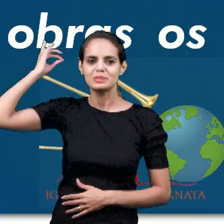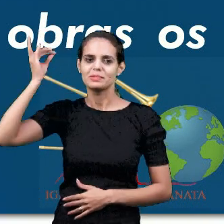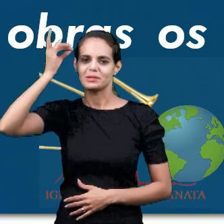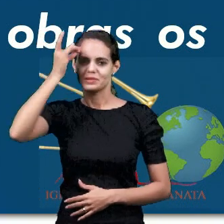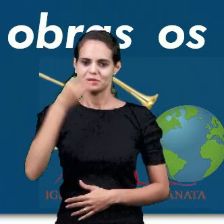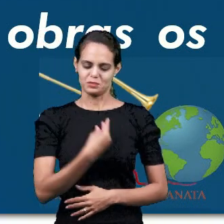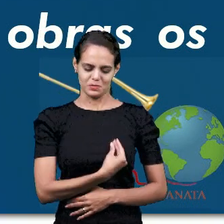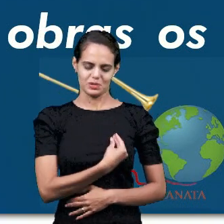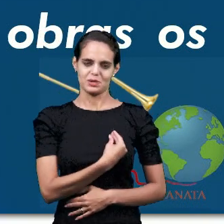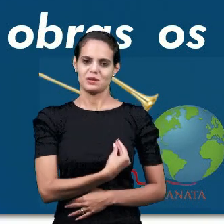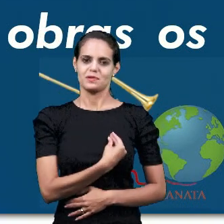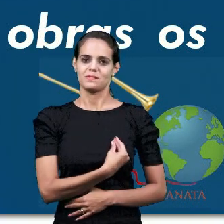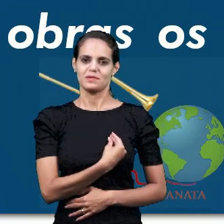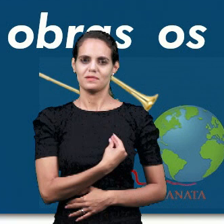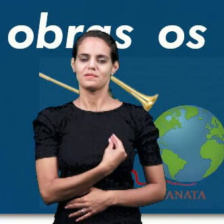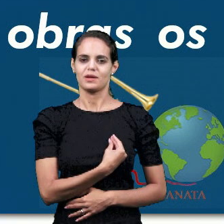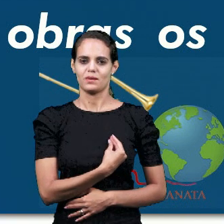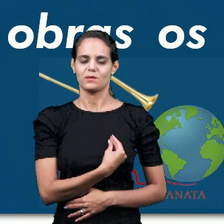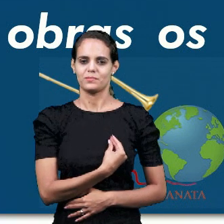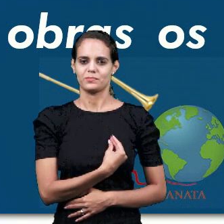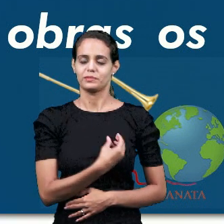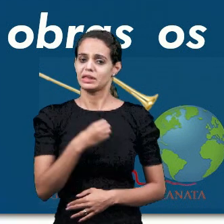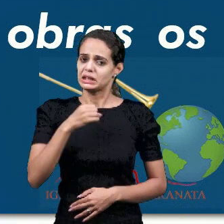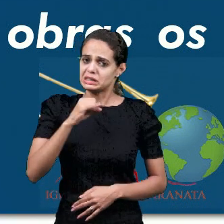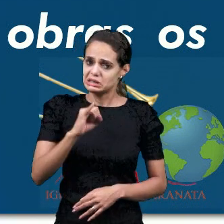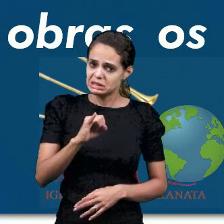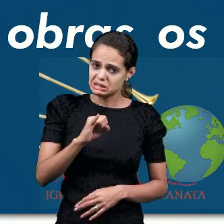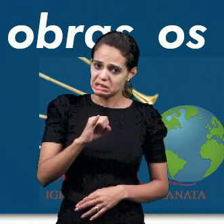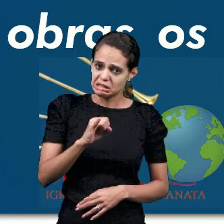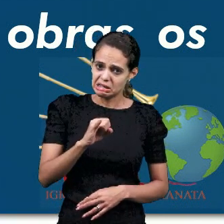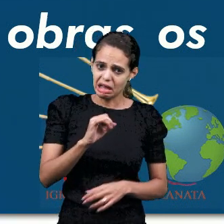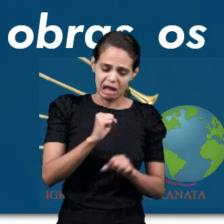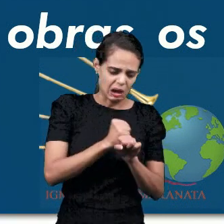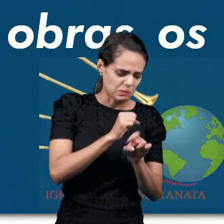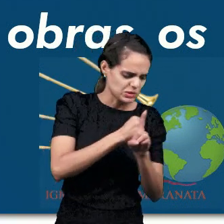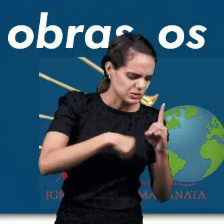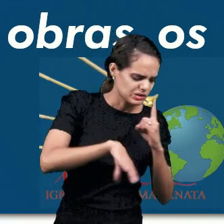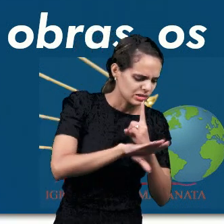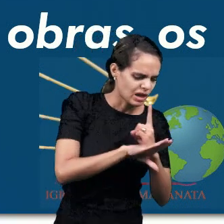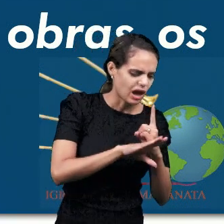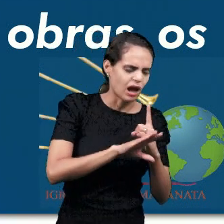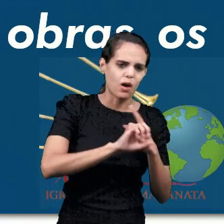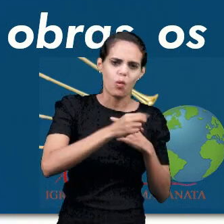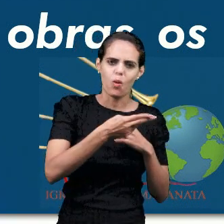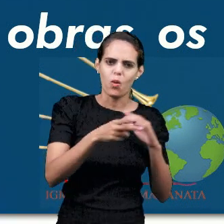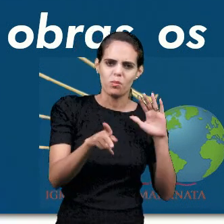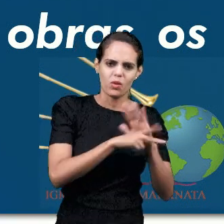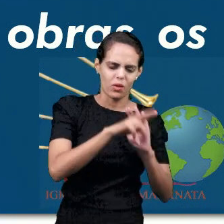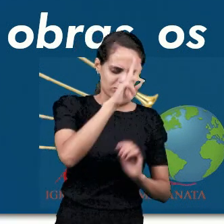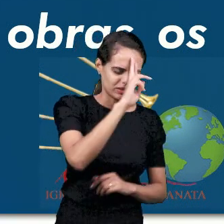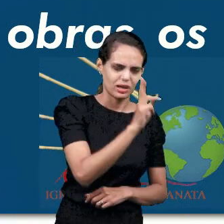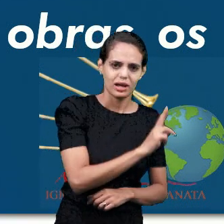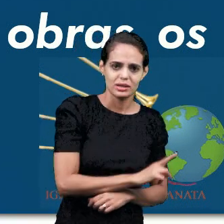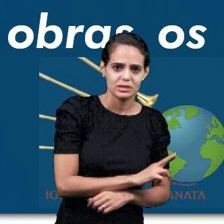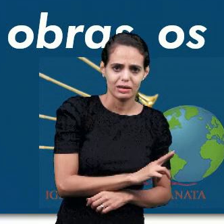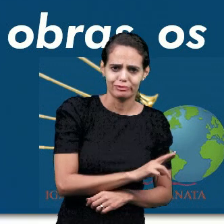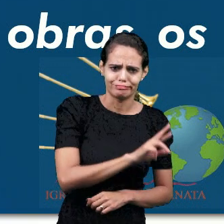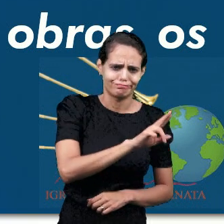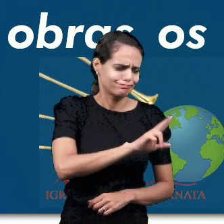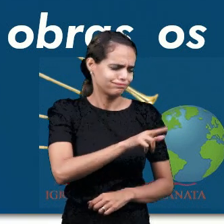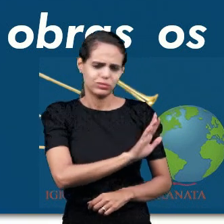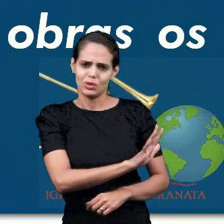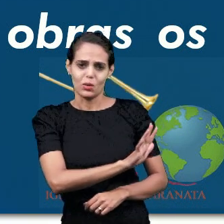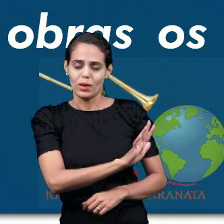avec elles, qui le suivent. Si c'est des œuvres de la chair, de l'œuvre sociale ne suit pas. Ce qui va suivre, c'est l'œuvre de